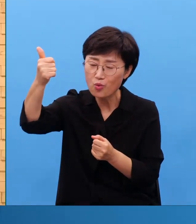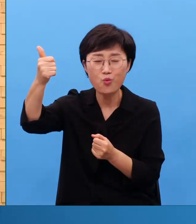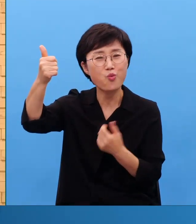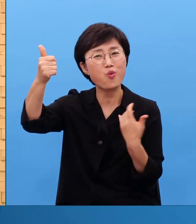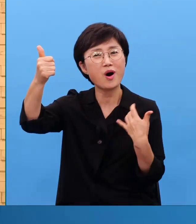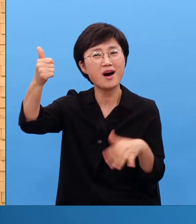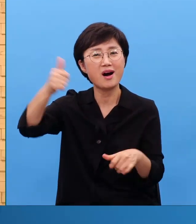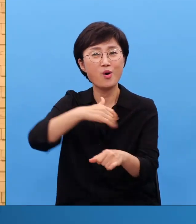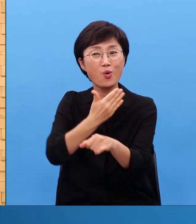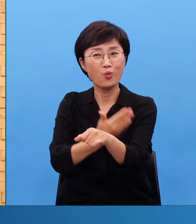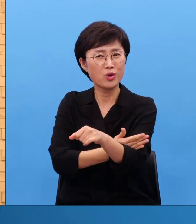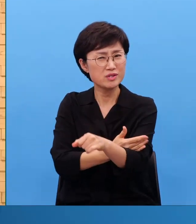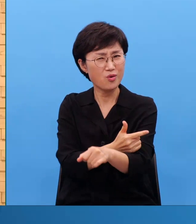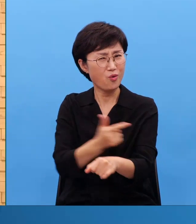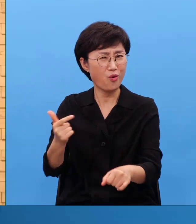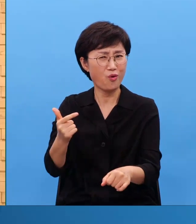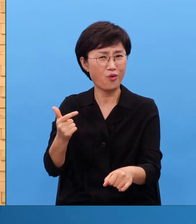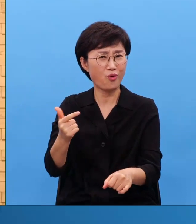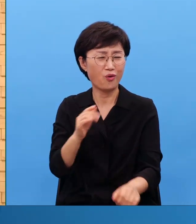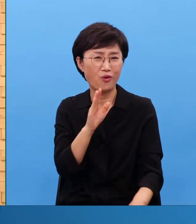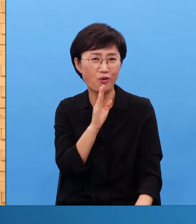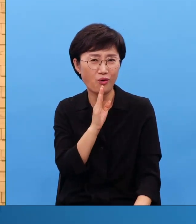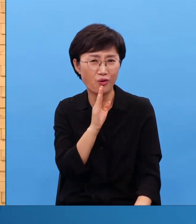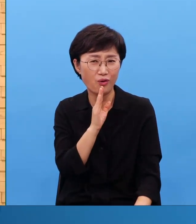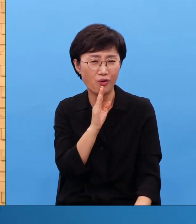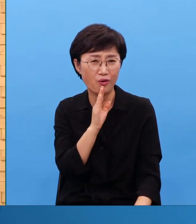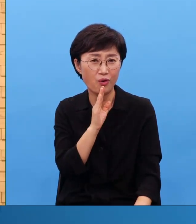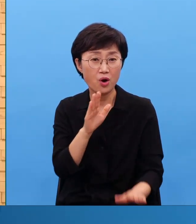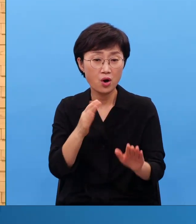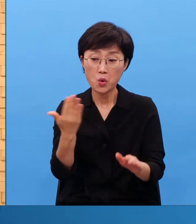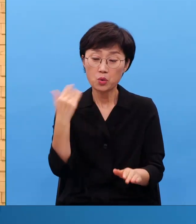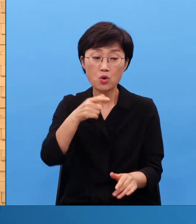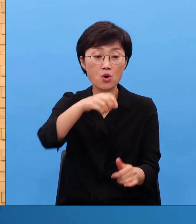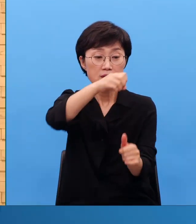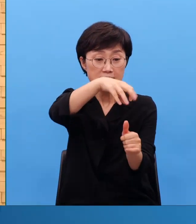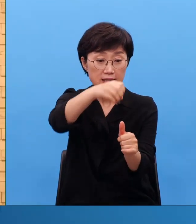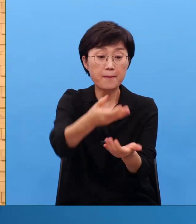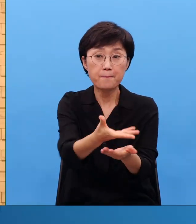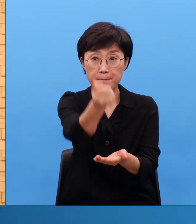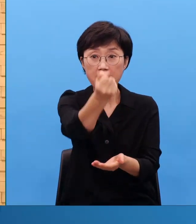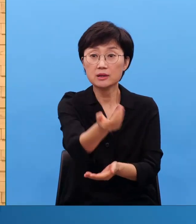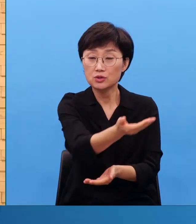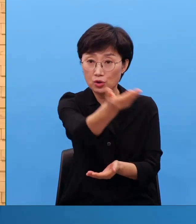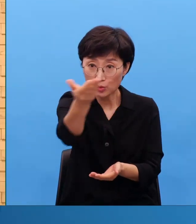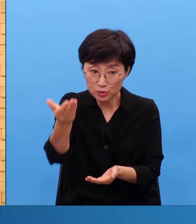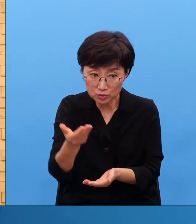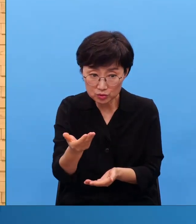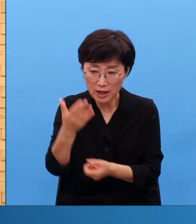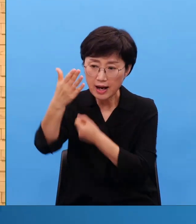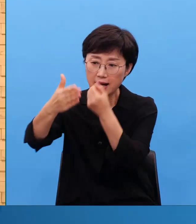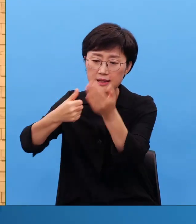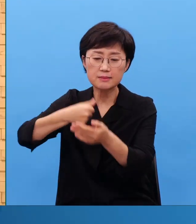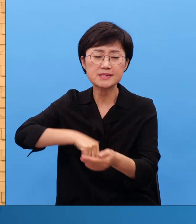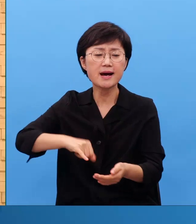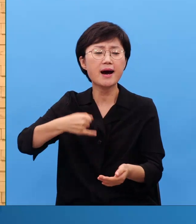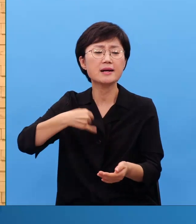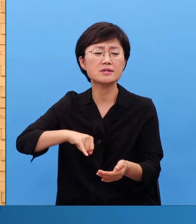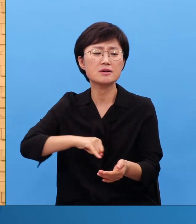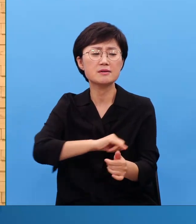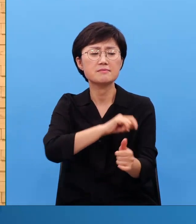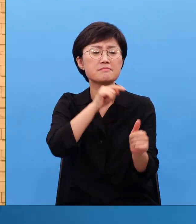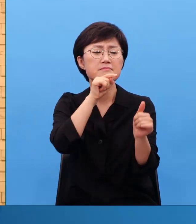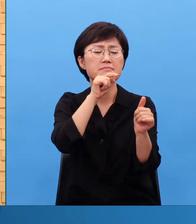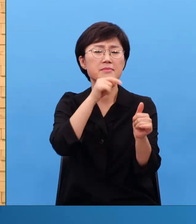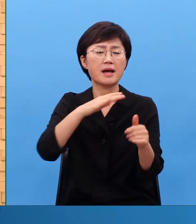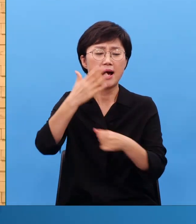tremendous. 우리에게 세례받은 여러분에게 구원받은 여러분에게 양자의 영을 주셨다. God, to you who have